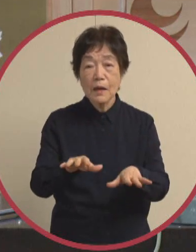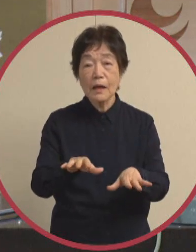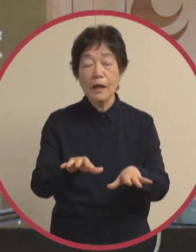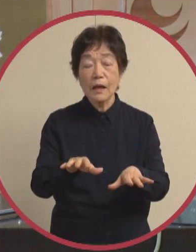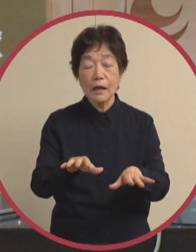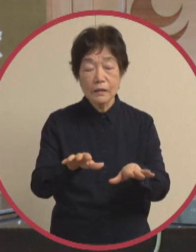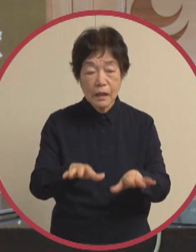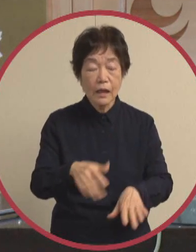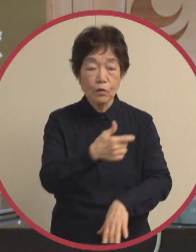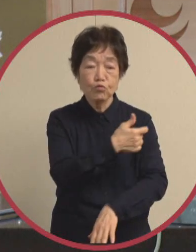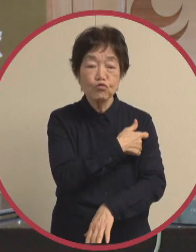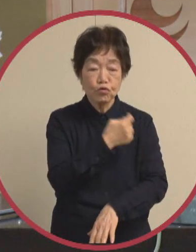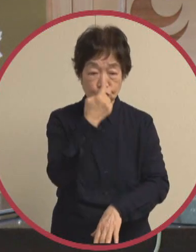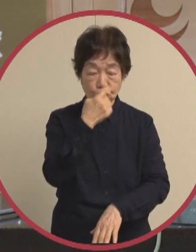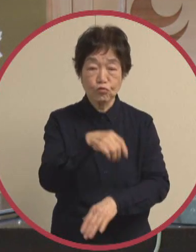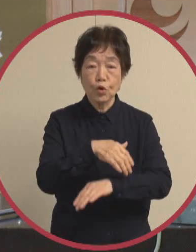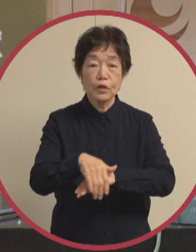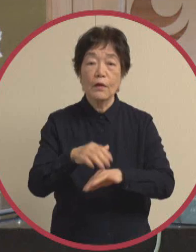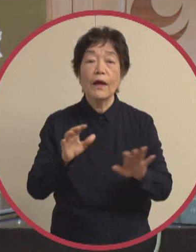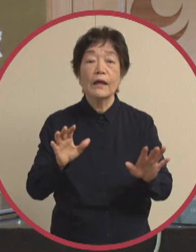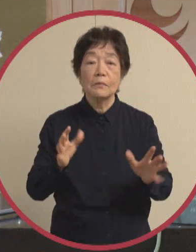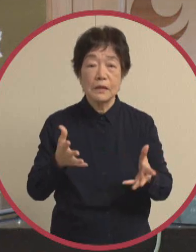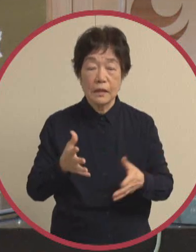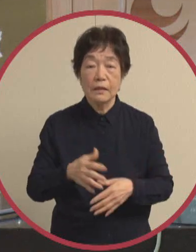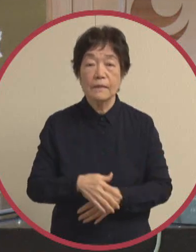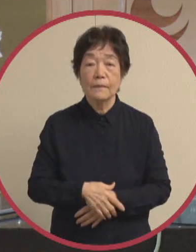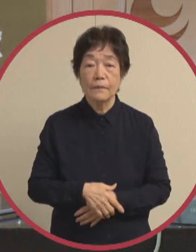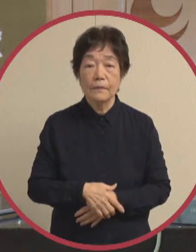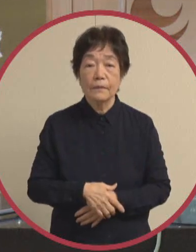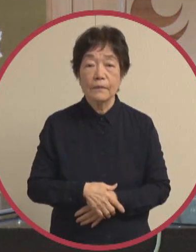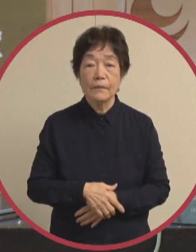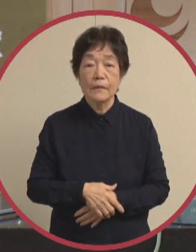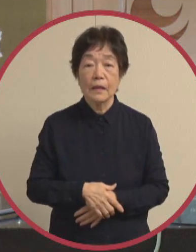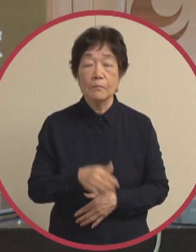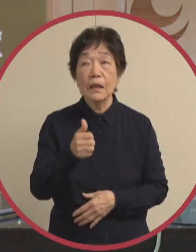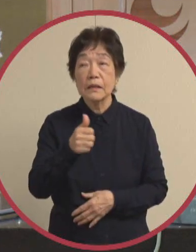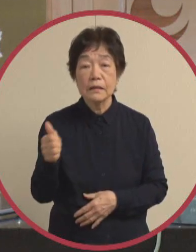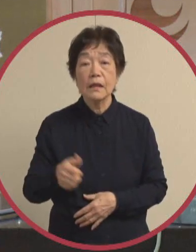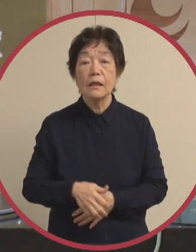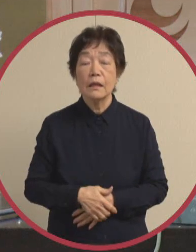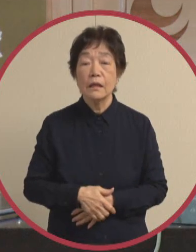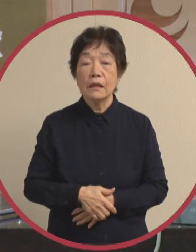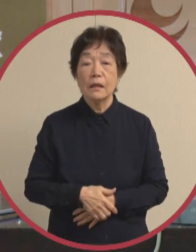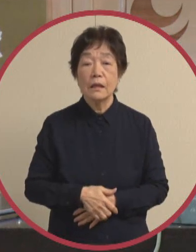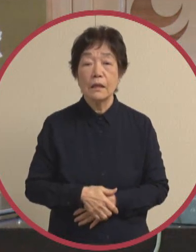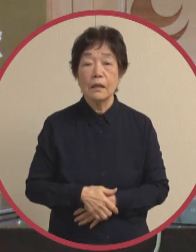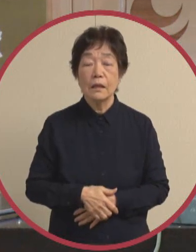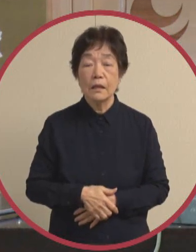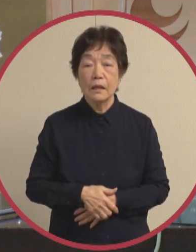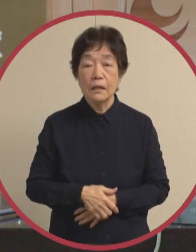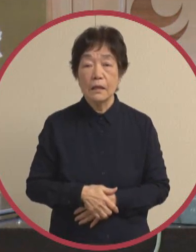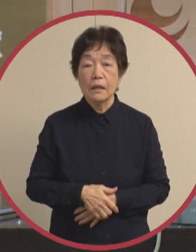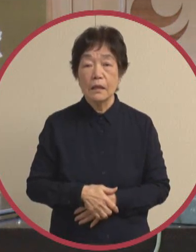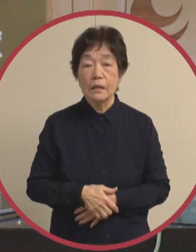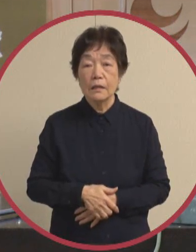中で打つ予定はないわけですね。ただまあ、 あの今おっしゃった